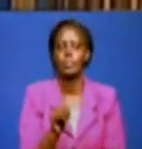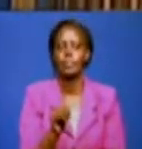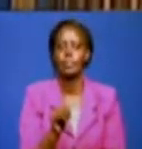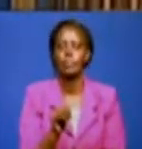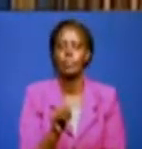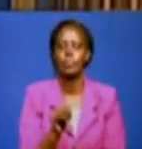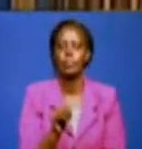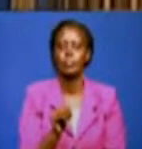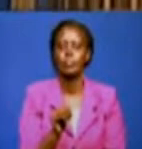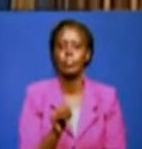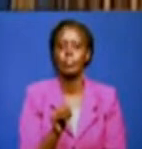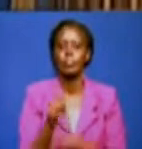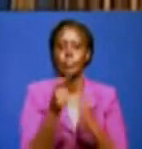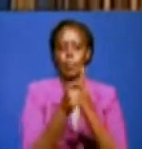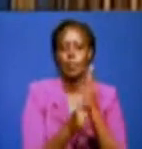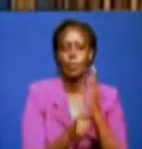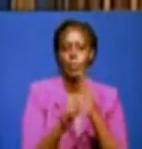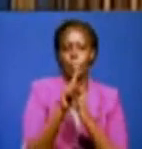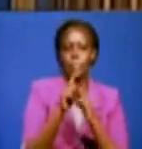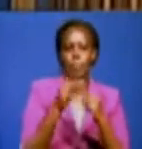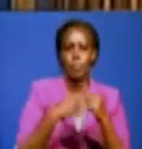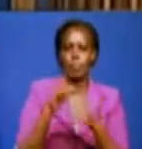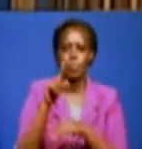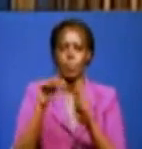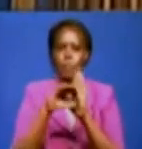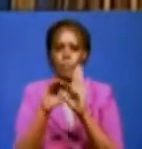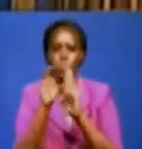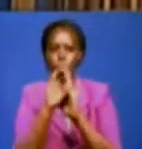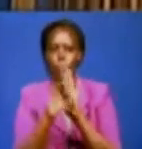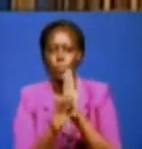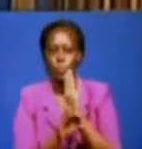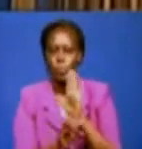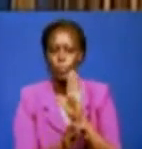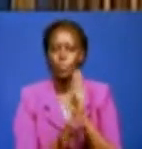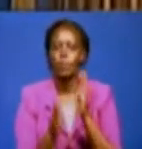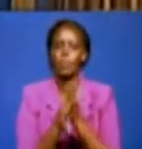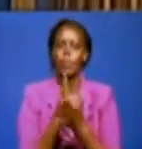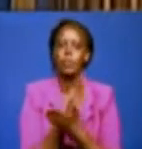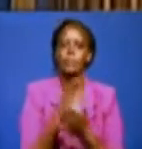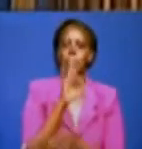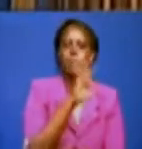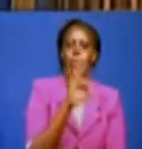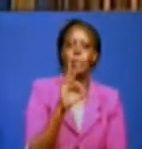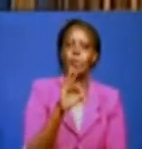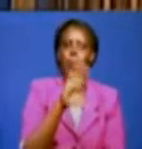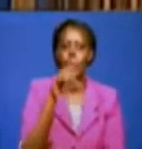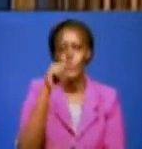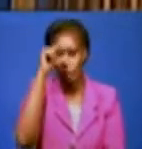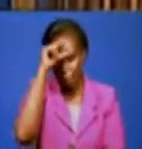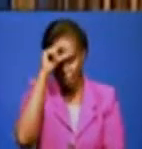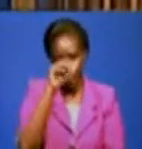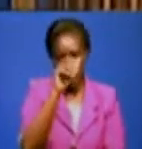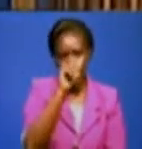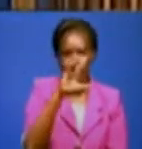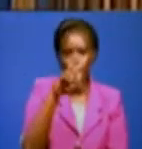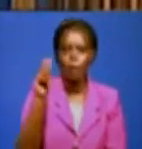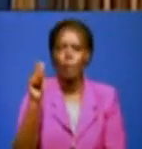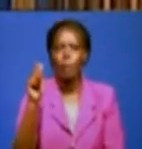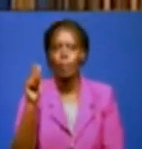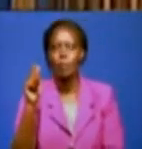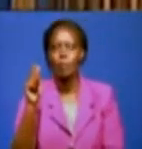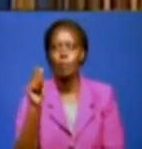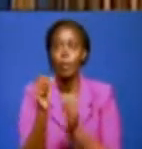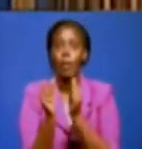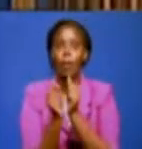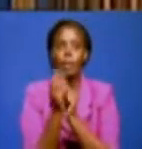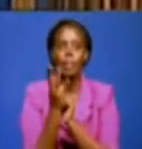whereas pursuant to Article 181 of the Constitution and Section 33 of the County Governments Act, on